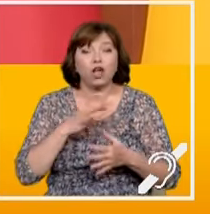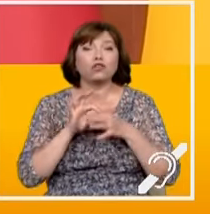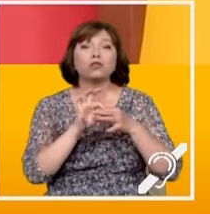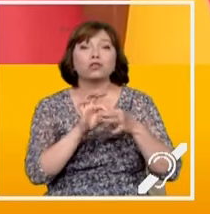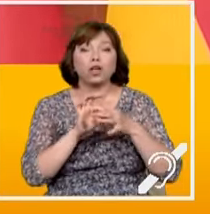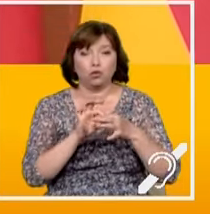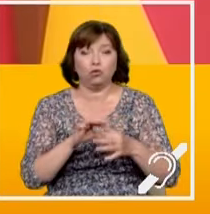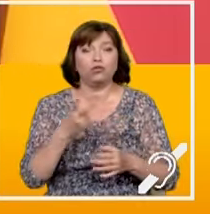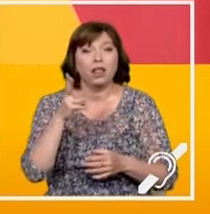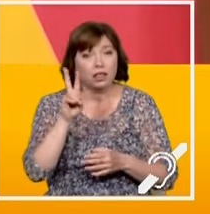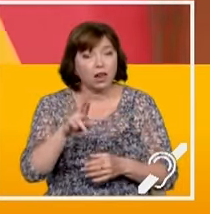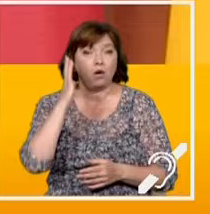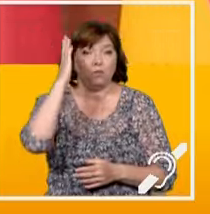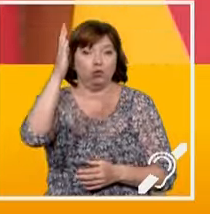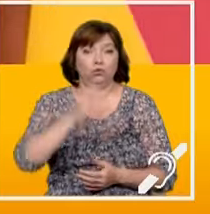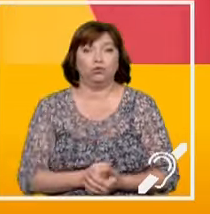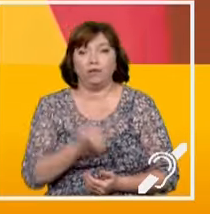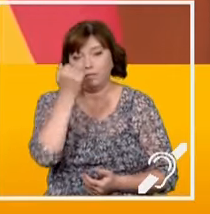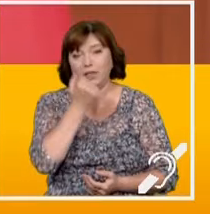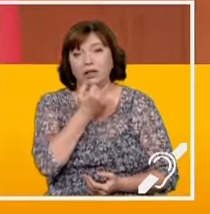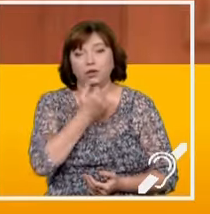noastră pe viitor. Vă mulțumesc!